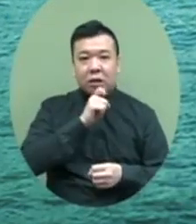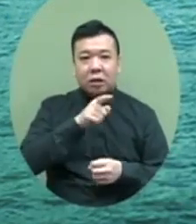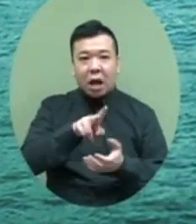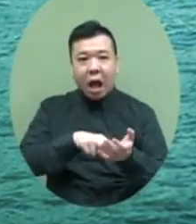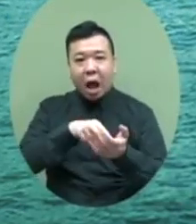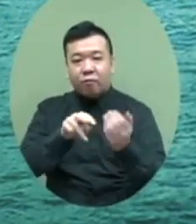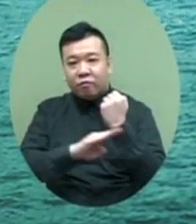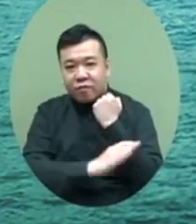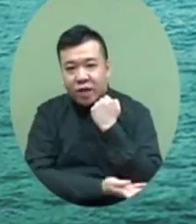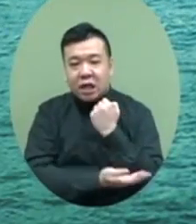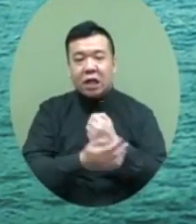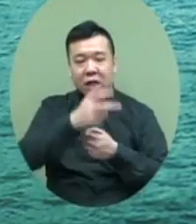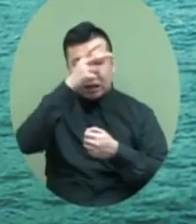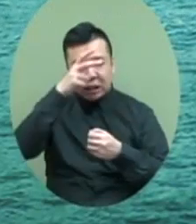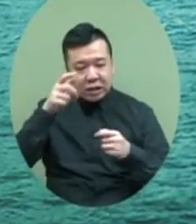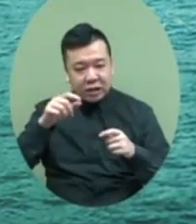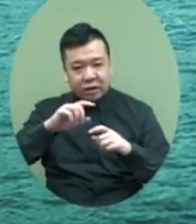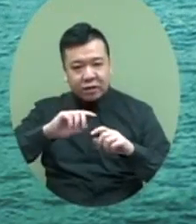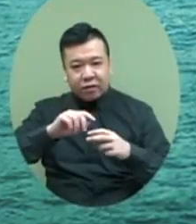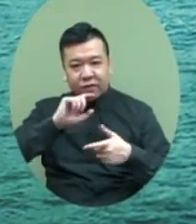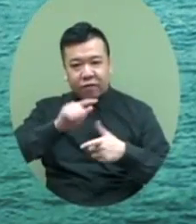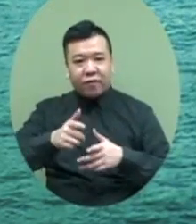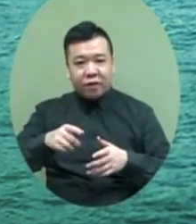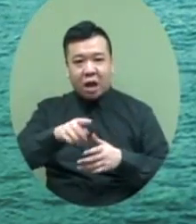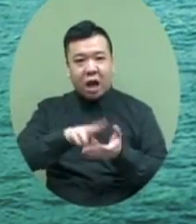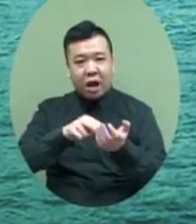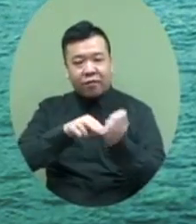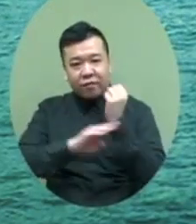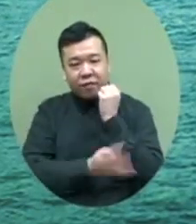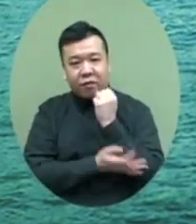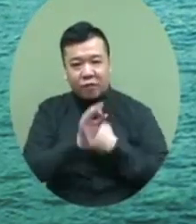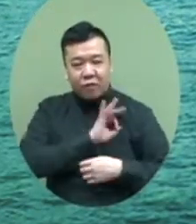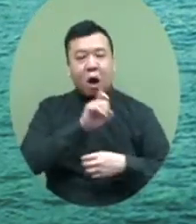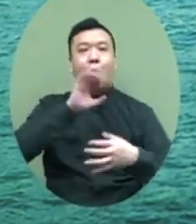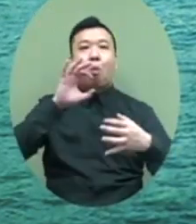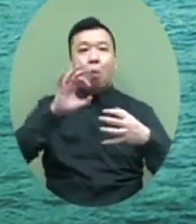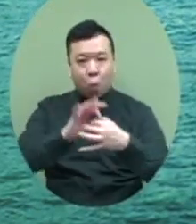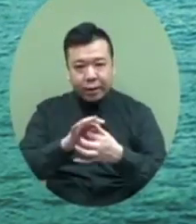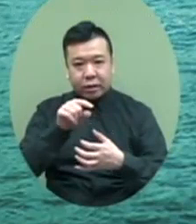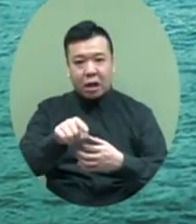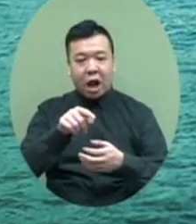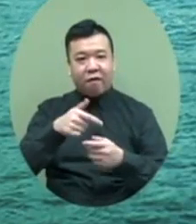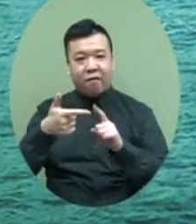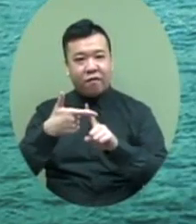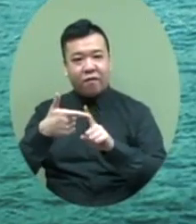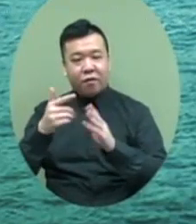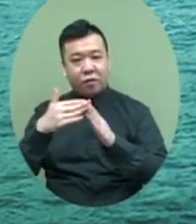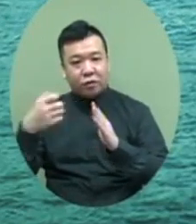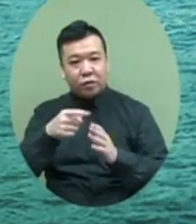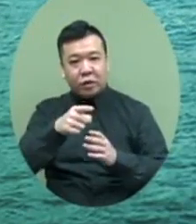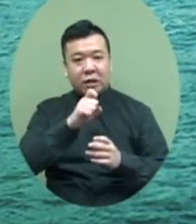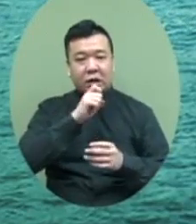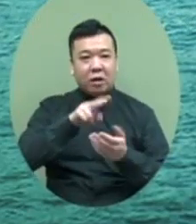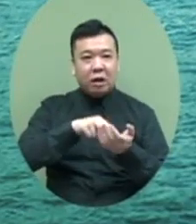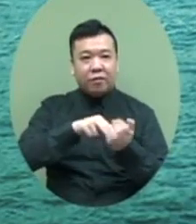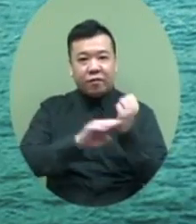法推動政策都跟立法會的工作是有關的，作為副局長有立法會的工作的